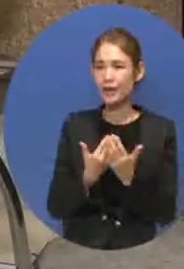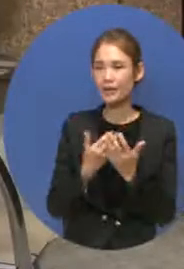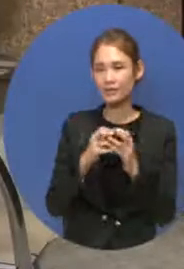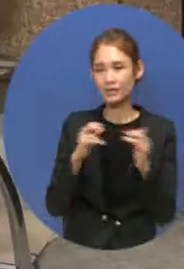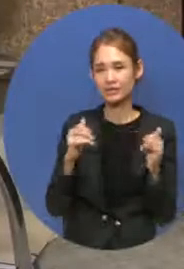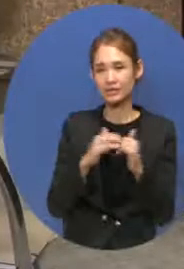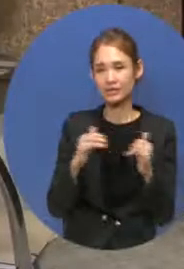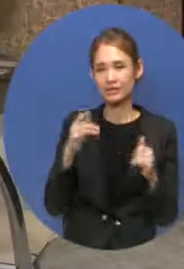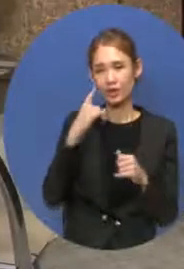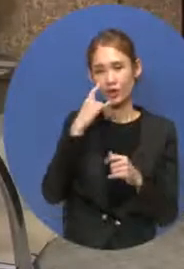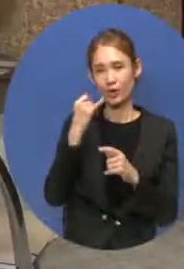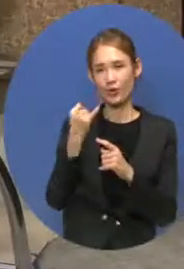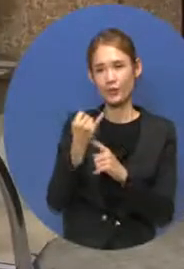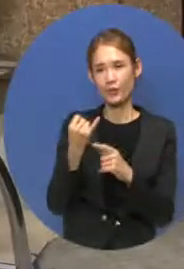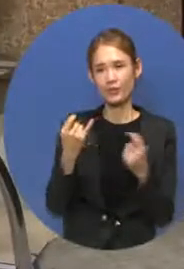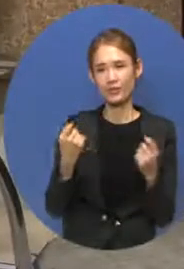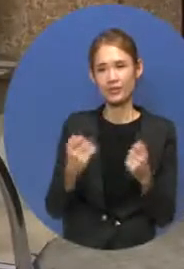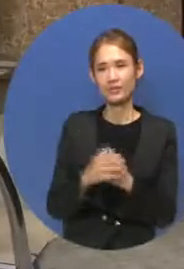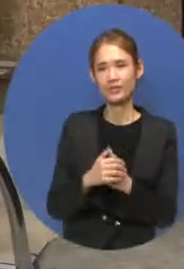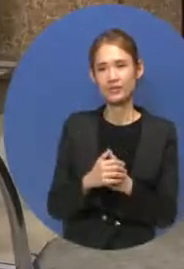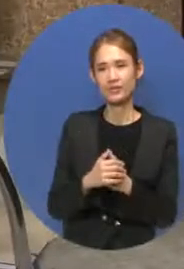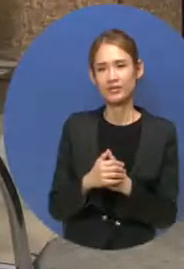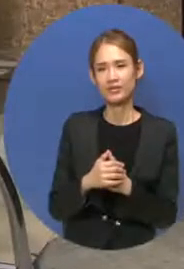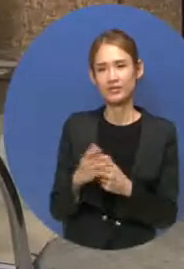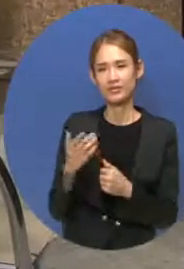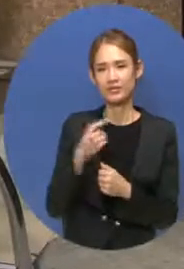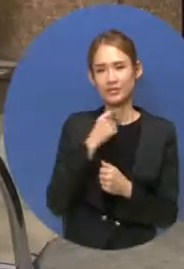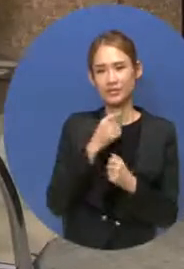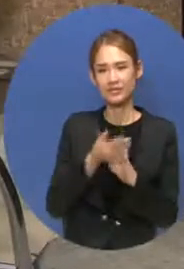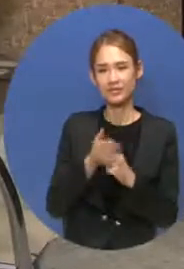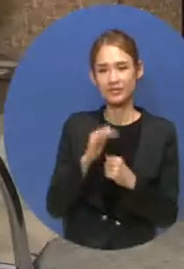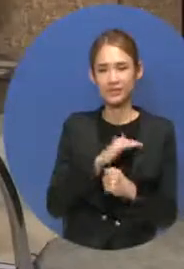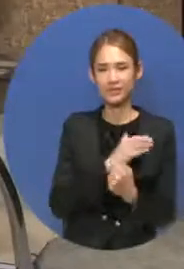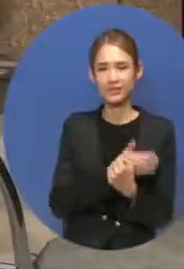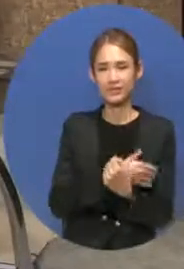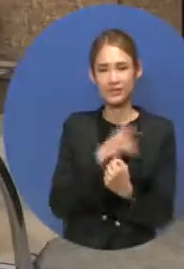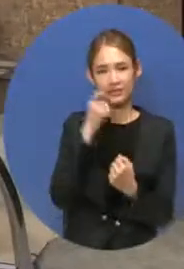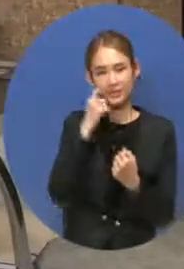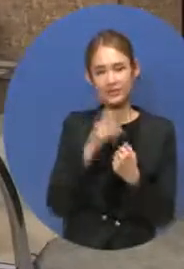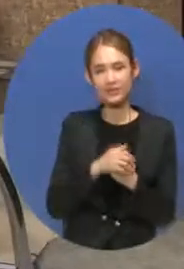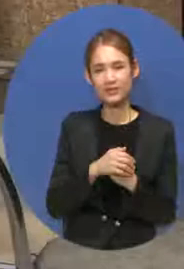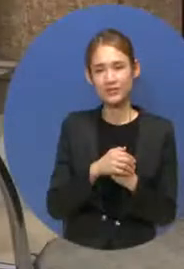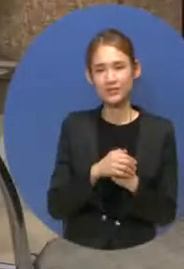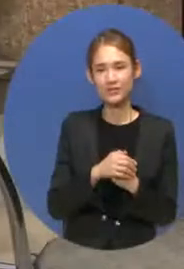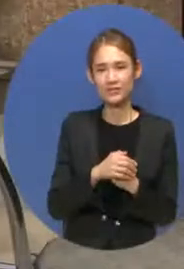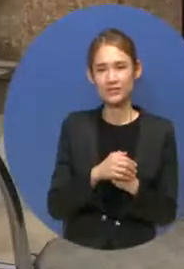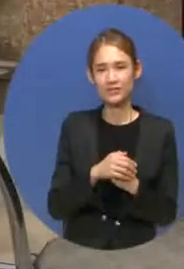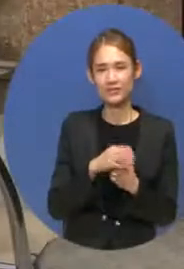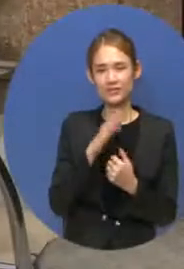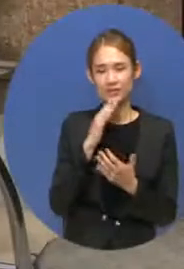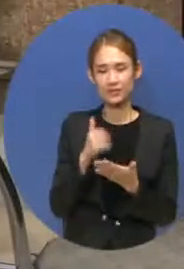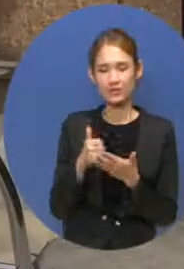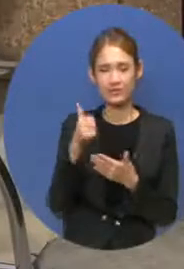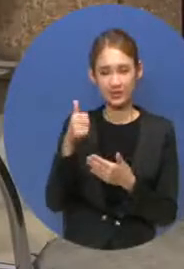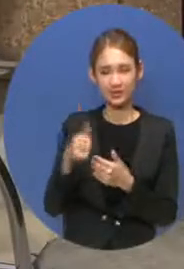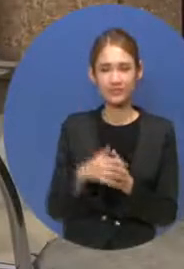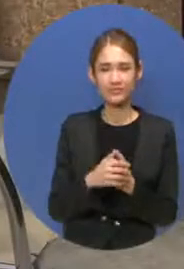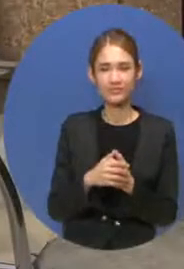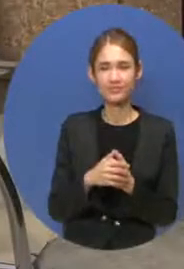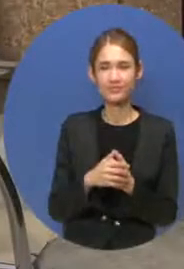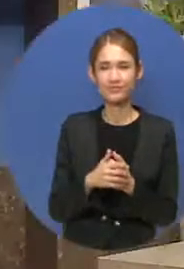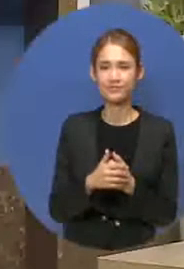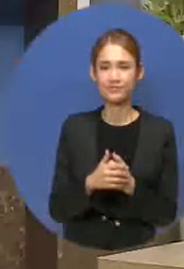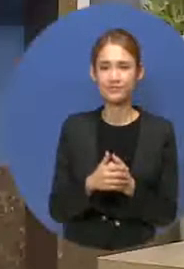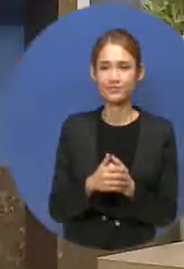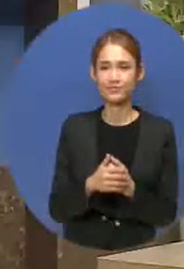어머니 격이 되시겠네요. 그러고 싶은데 능력하지 못해가지고요. 아우, 네, 정말